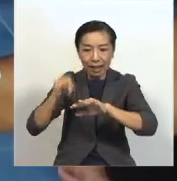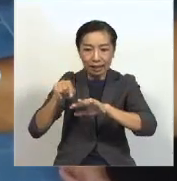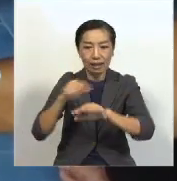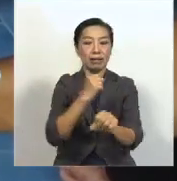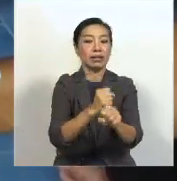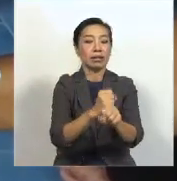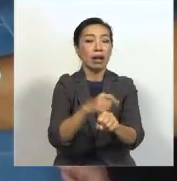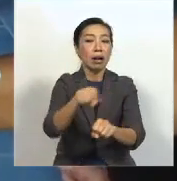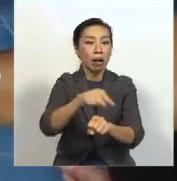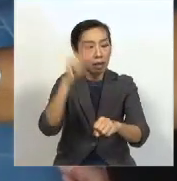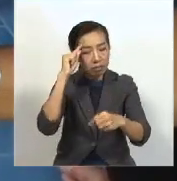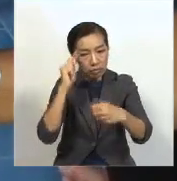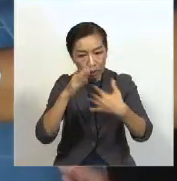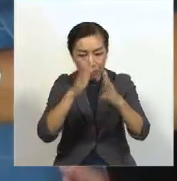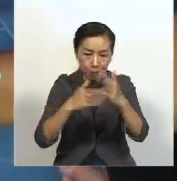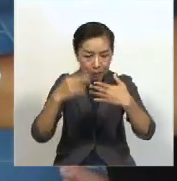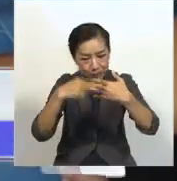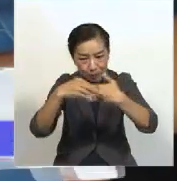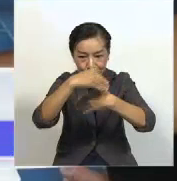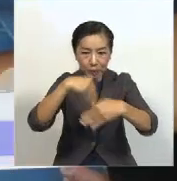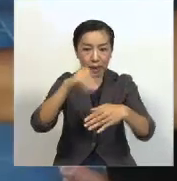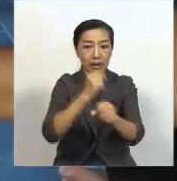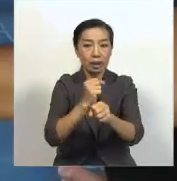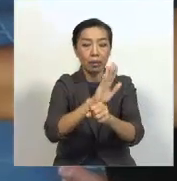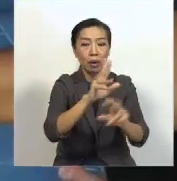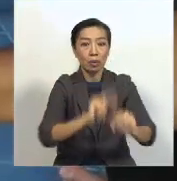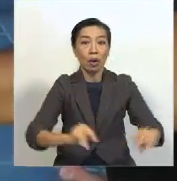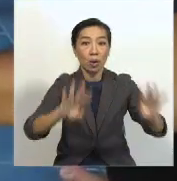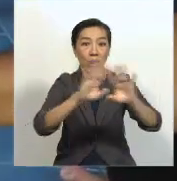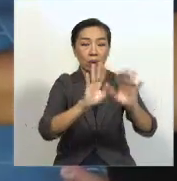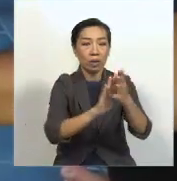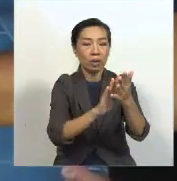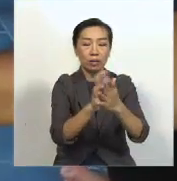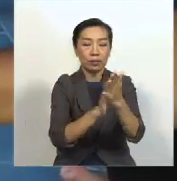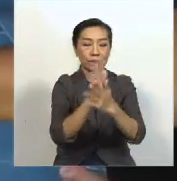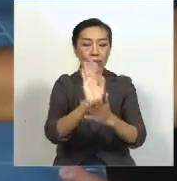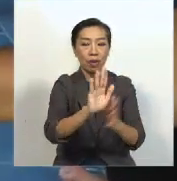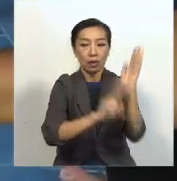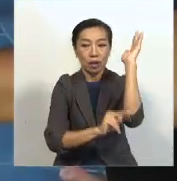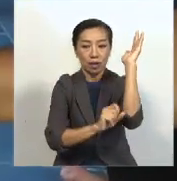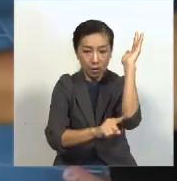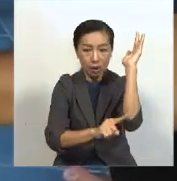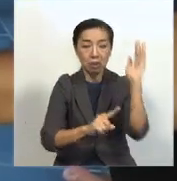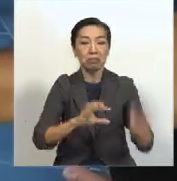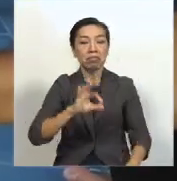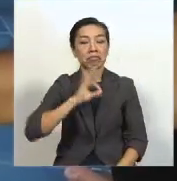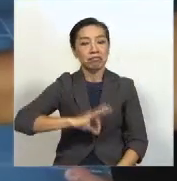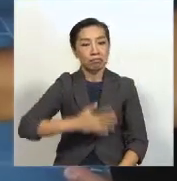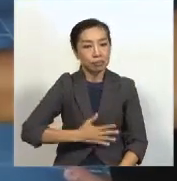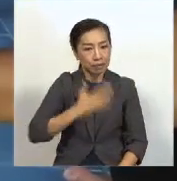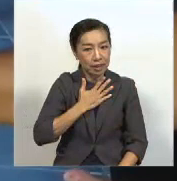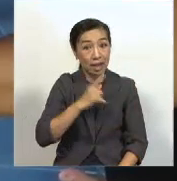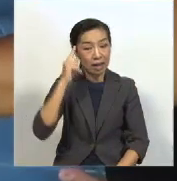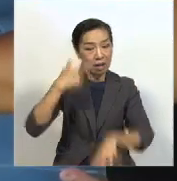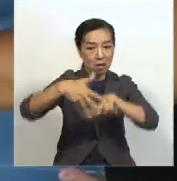ล้วจะตกแต่งด้วยเครื่องถมนครอันนี้รู้สึกภูมิใจค่ะที่ได้เป็นส่วนหนึ่งของงานอาเซียนและทำให้กระเป๋ายาลิพ